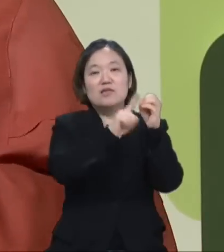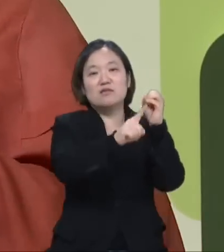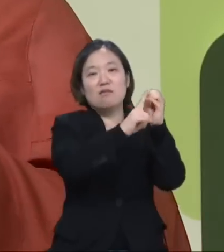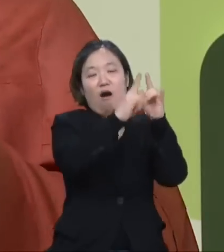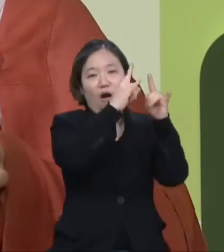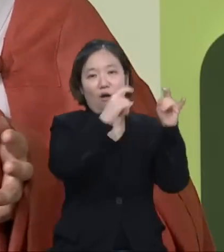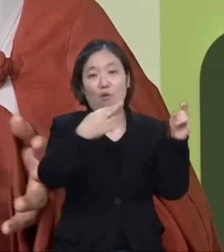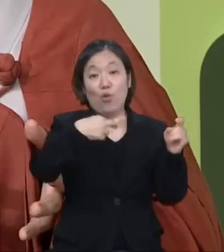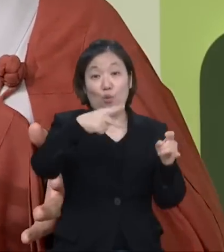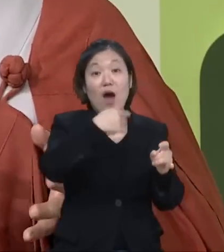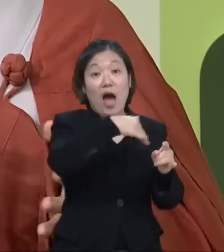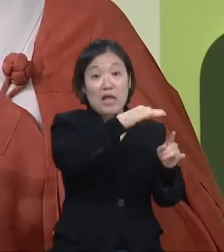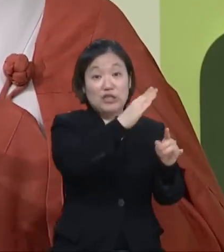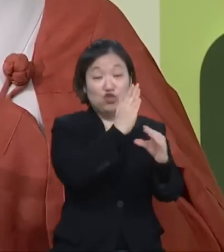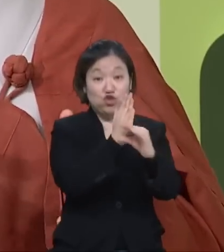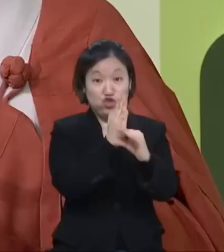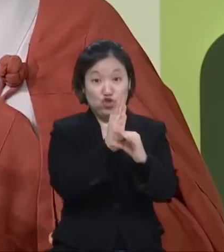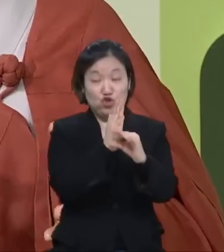선전이라는